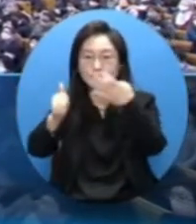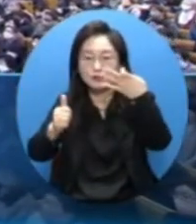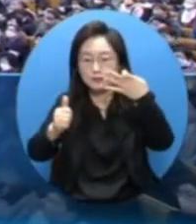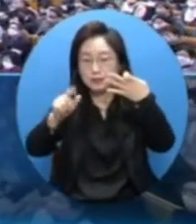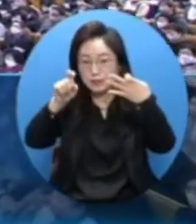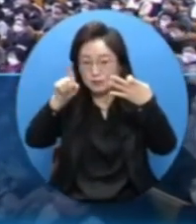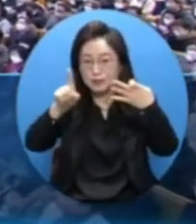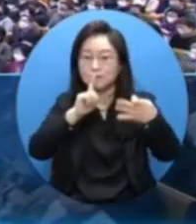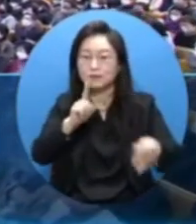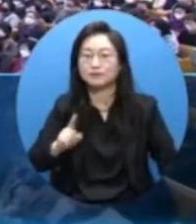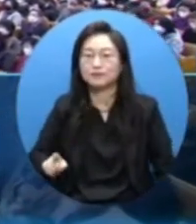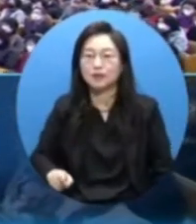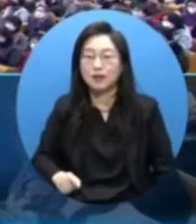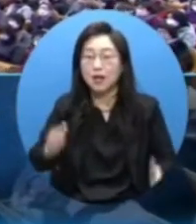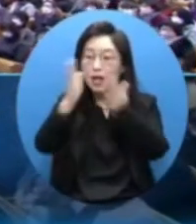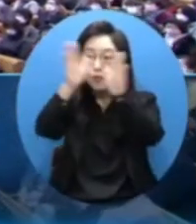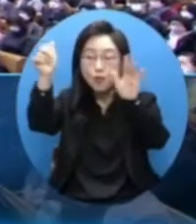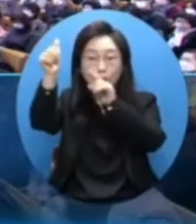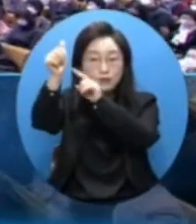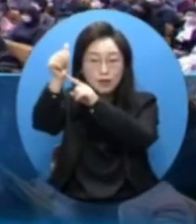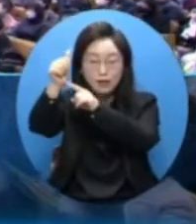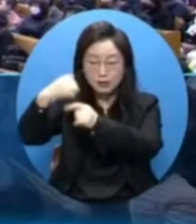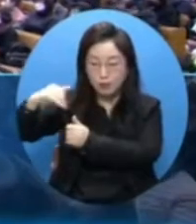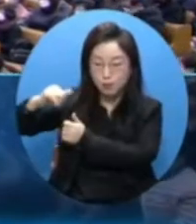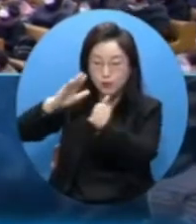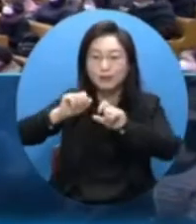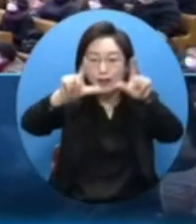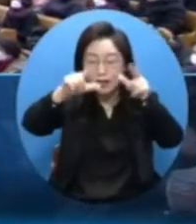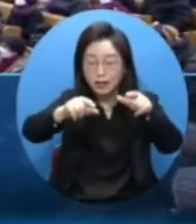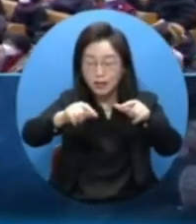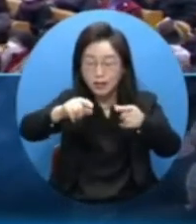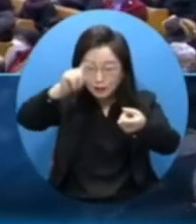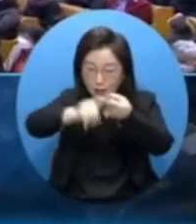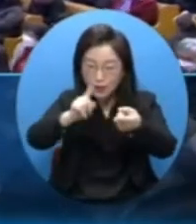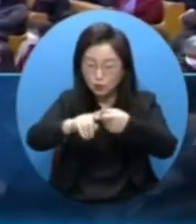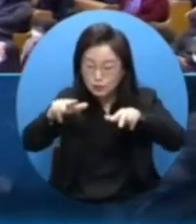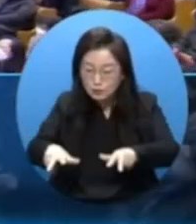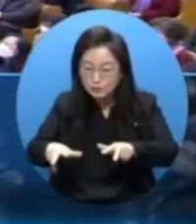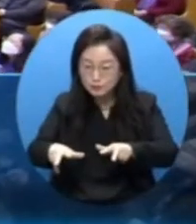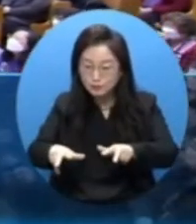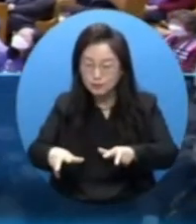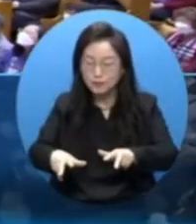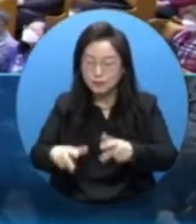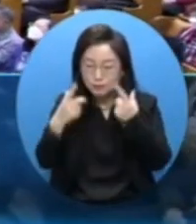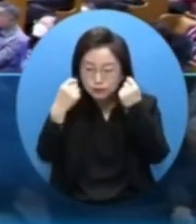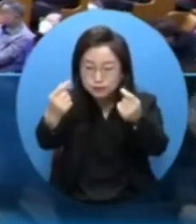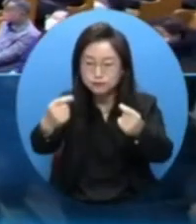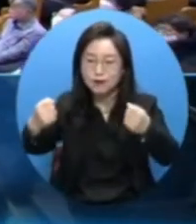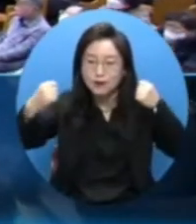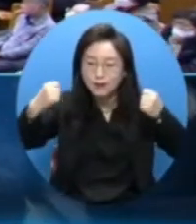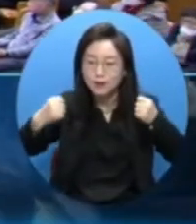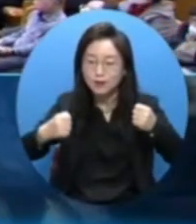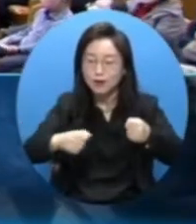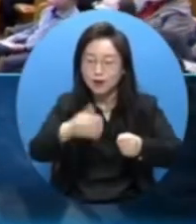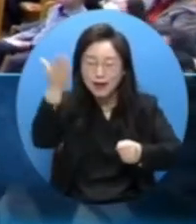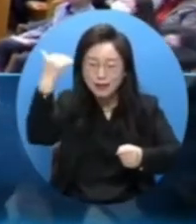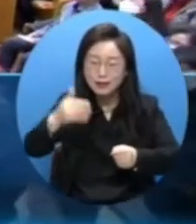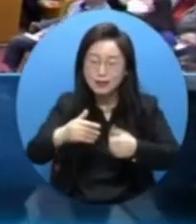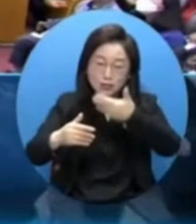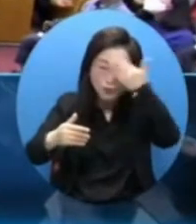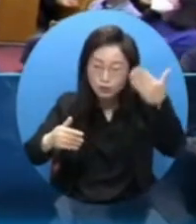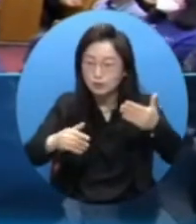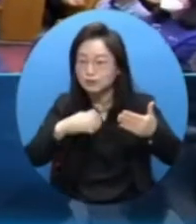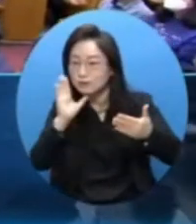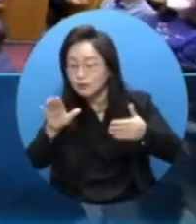11절에 고백합니다 모세가 나를 보내던 날과 같이 오늘도 내가 여전히 강건하니 내 힘이 그때나 지금이나